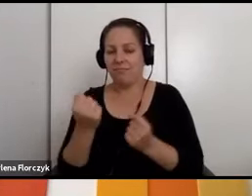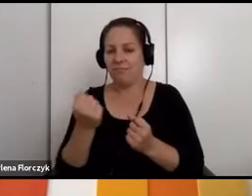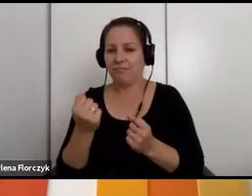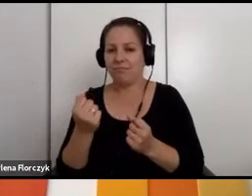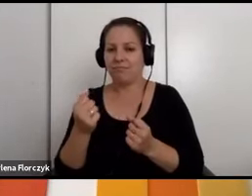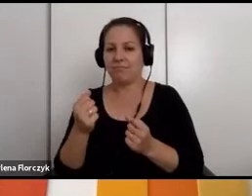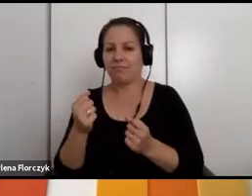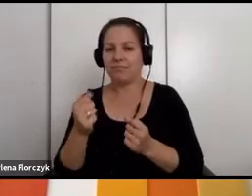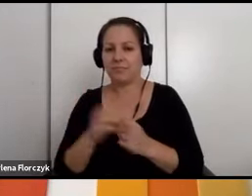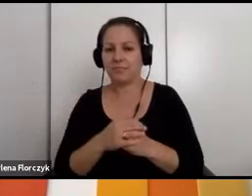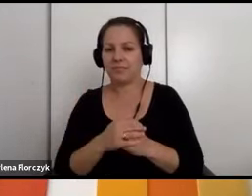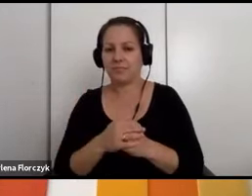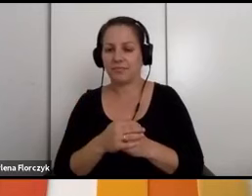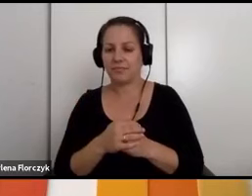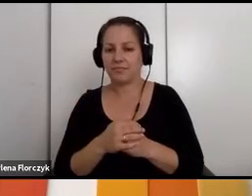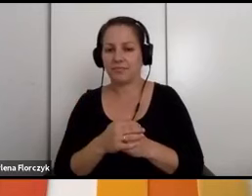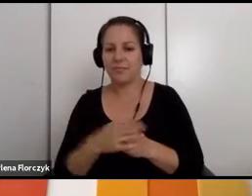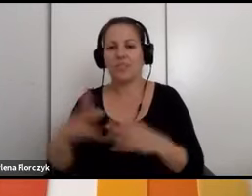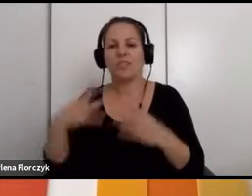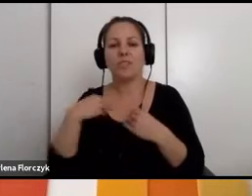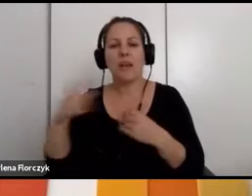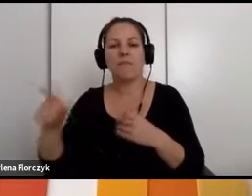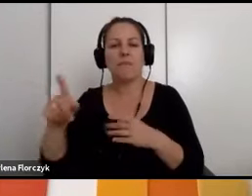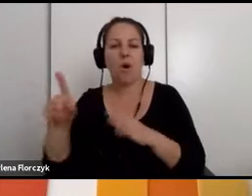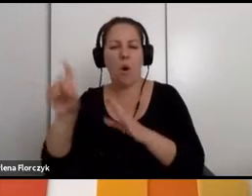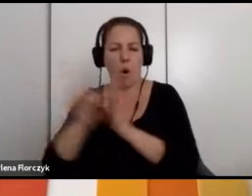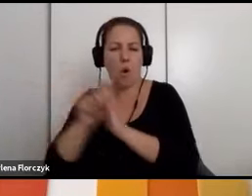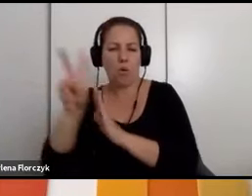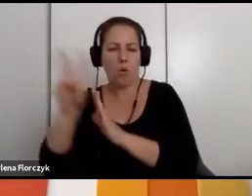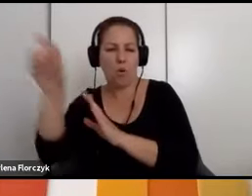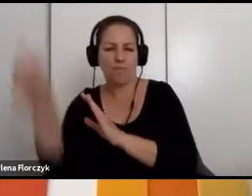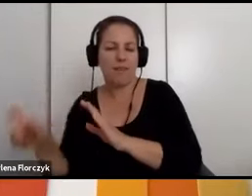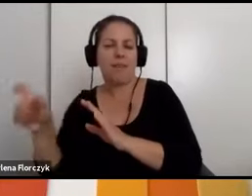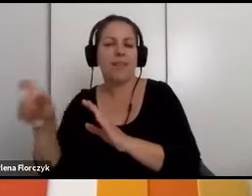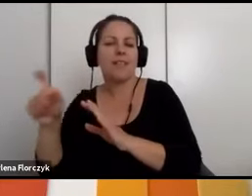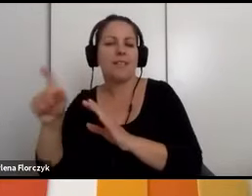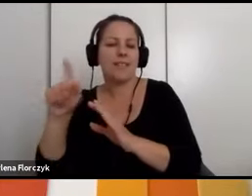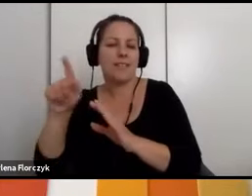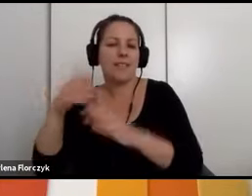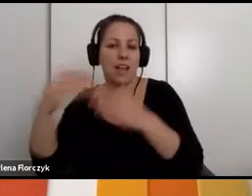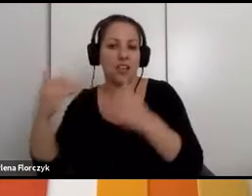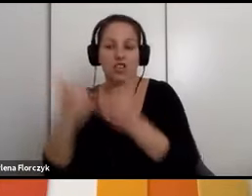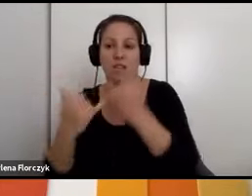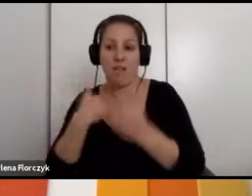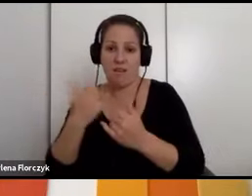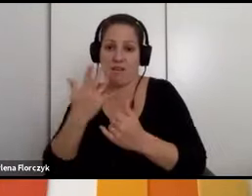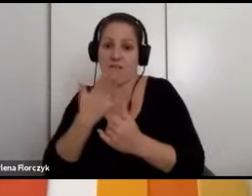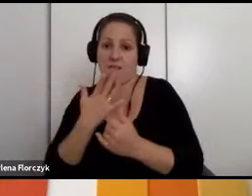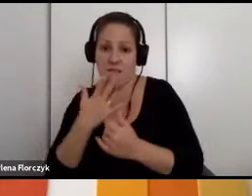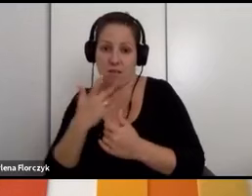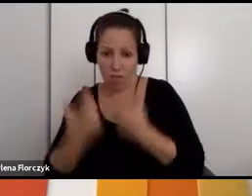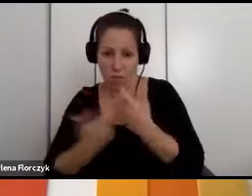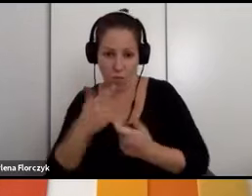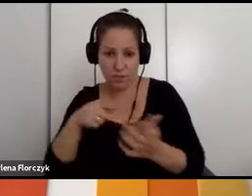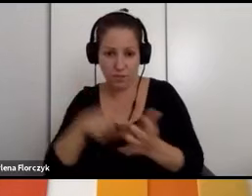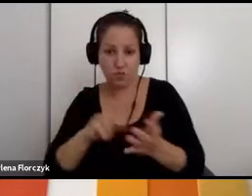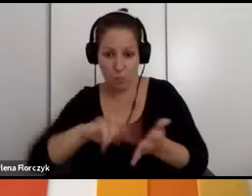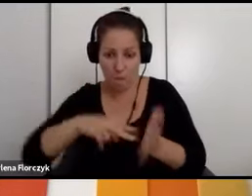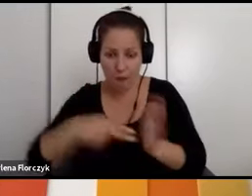sygnał, który dostałam od kogoś w teatrze, że no, jeśli bardzo mi na tym zależy, mogę robić to, co